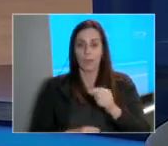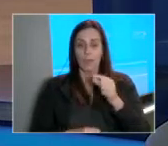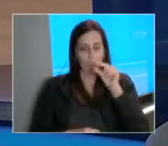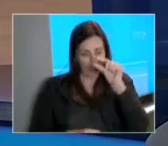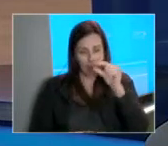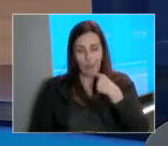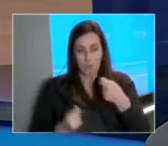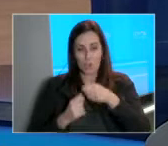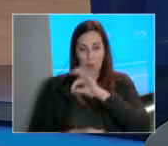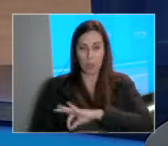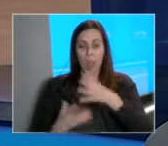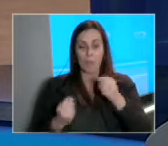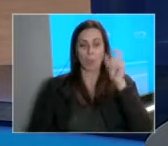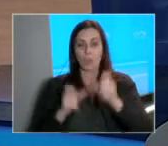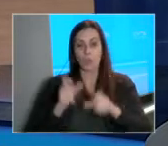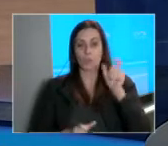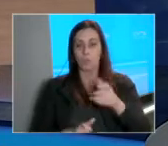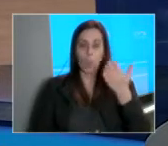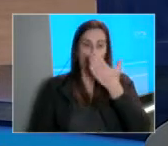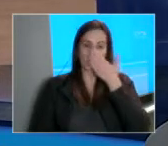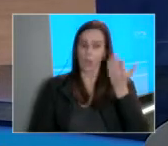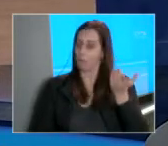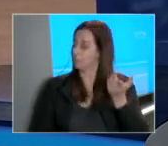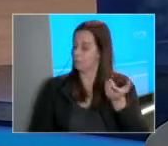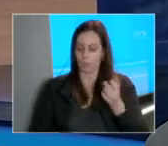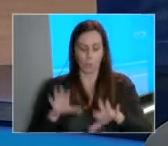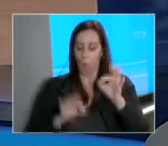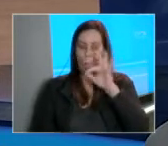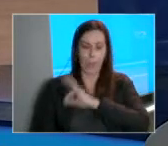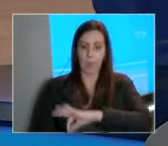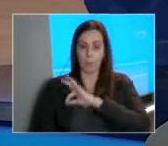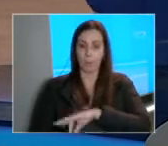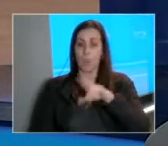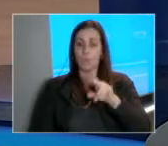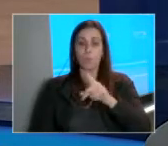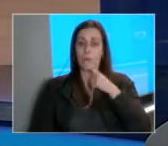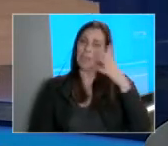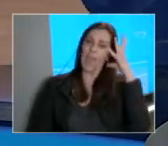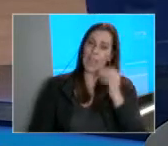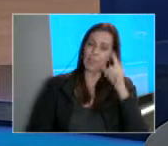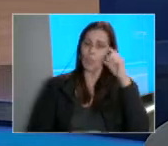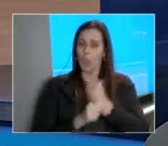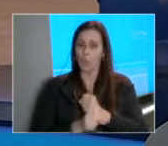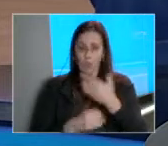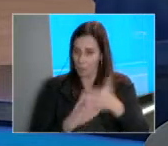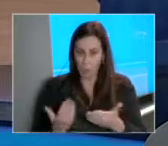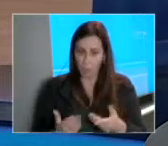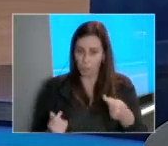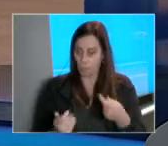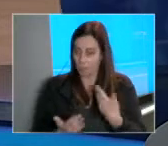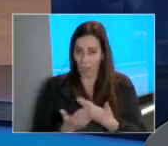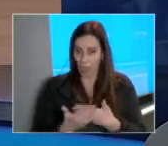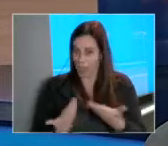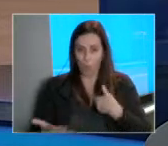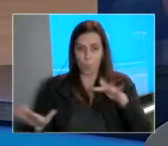להגיד, בקטנה, הרבה מאוד אנשים מוכזבים מהבחירה שלהם בליברמן. יש את מי שאומר, איזה כיף, הוא יתעקש. בסופו של דבר, מבחן התוצאה,